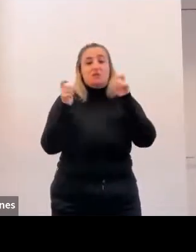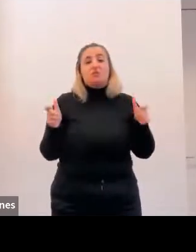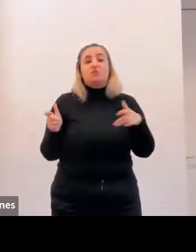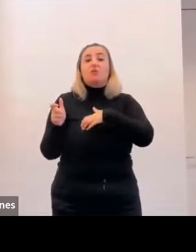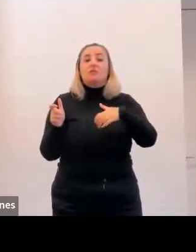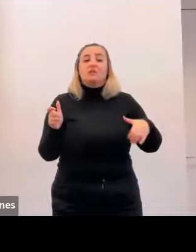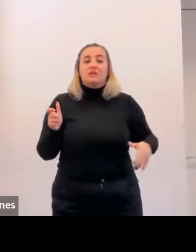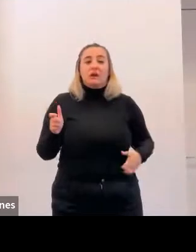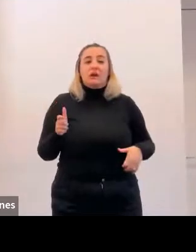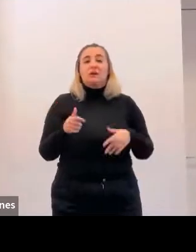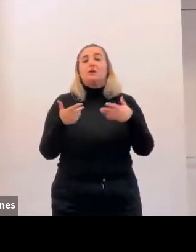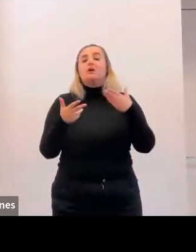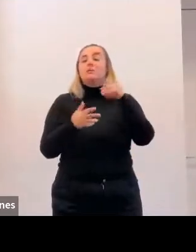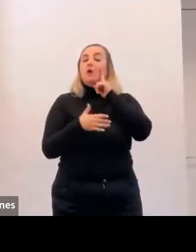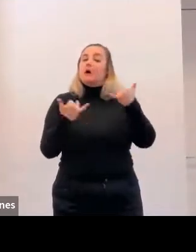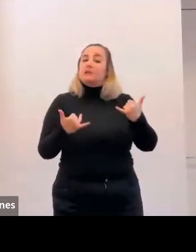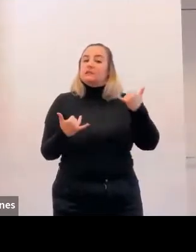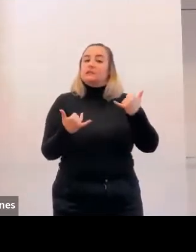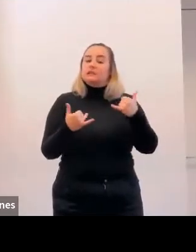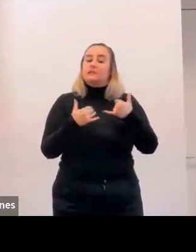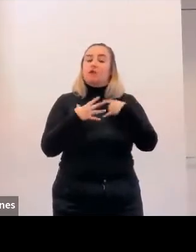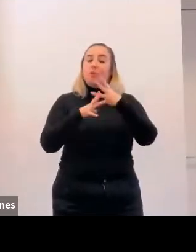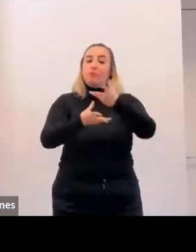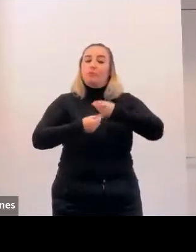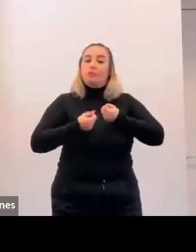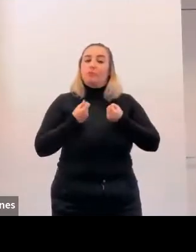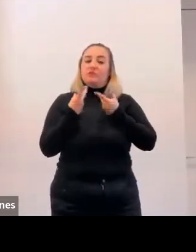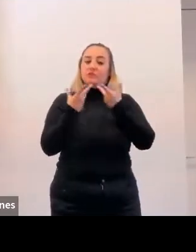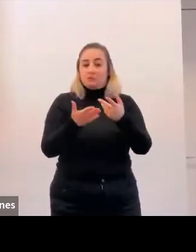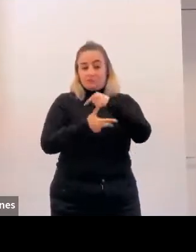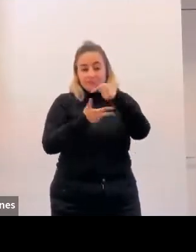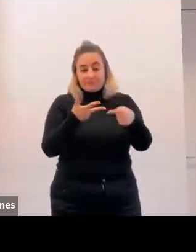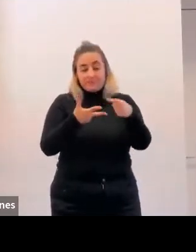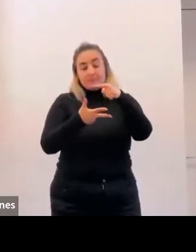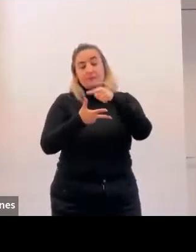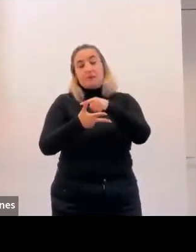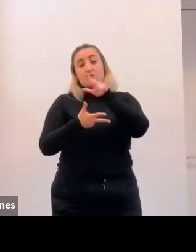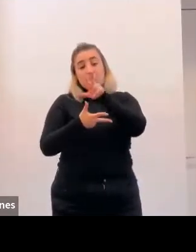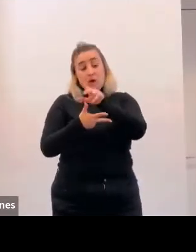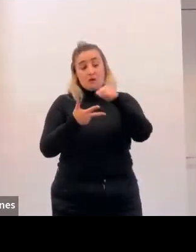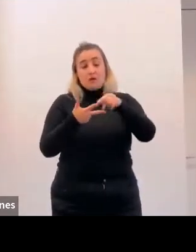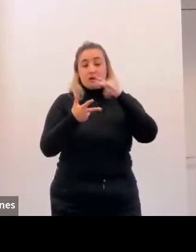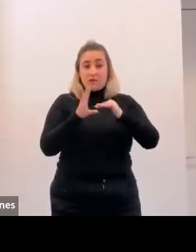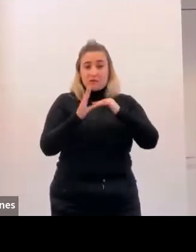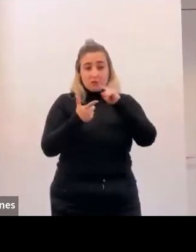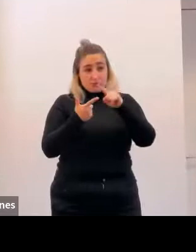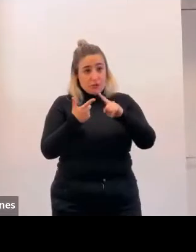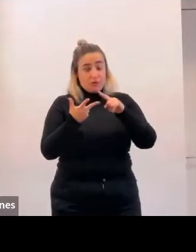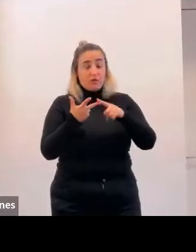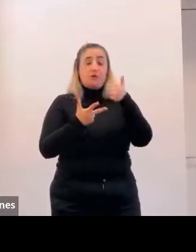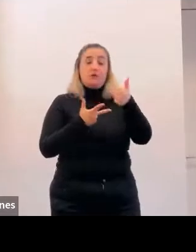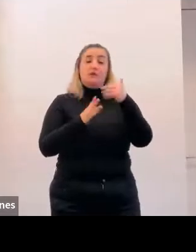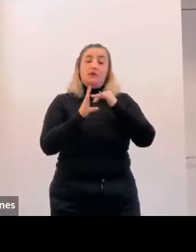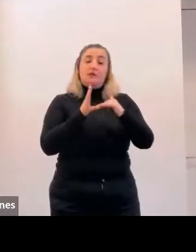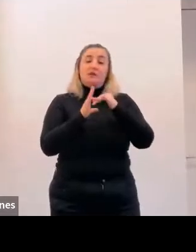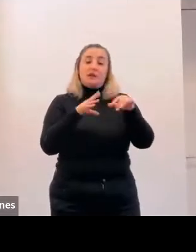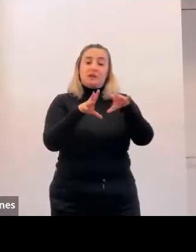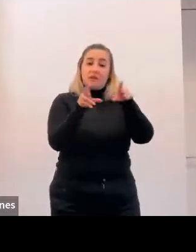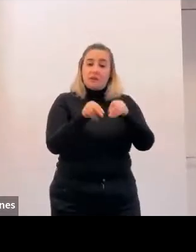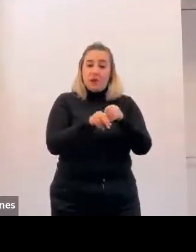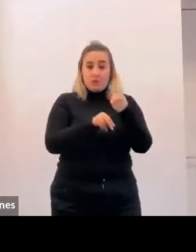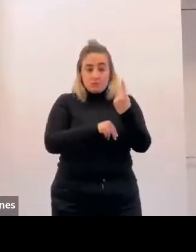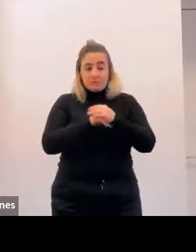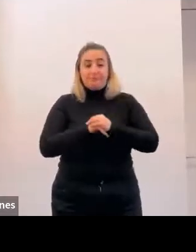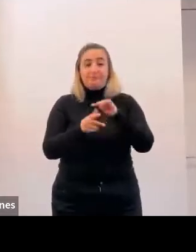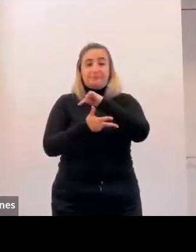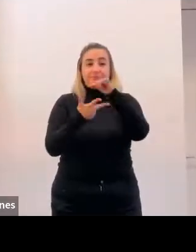rappelle, 3 multi-accueils, 3 crèches collectives, 3 haltes garderies, une crèche familiale, ce qui représente une capacité d'accueil